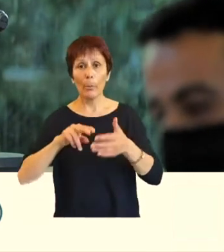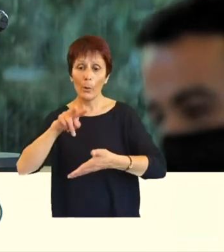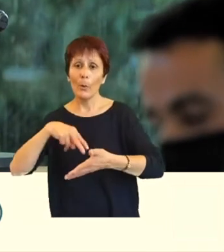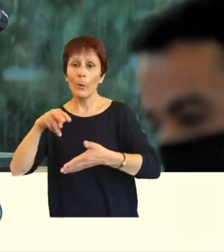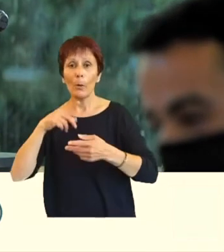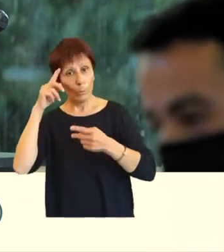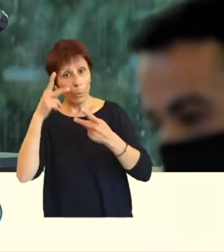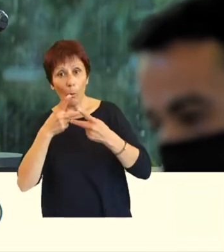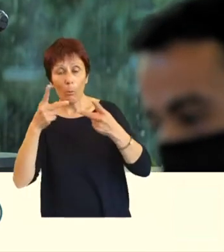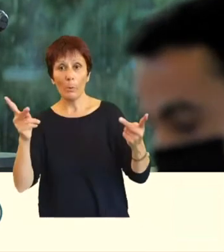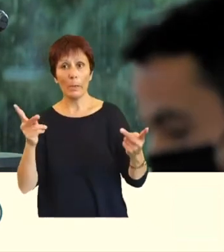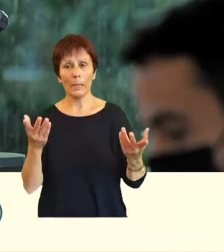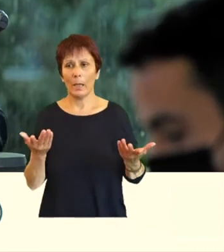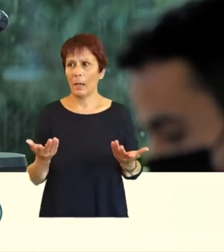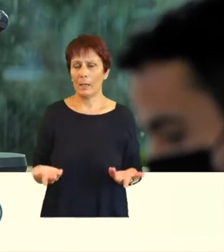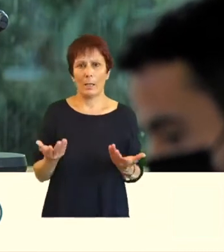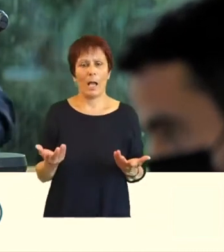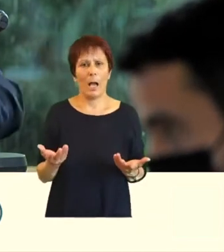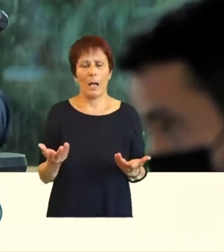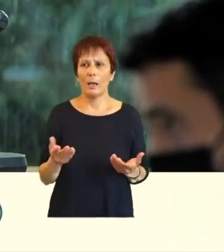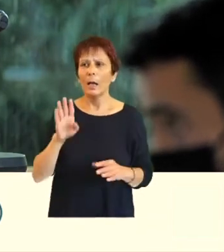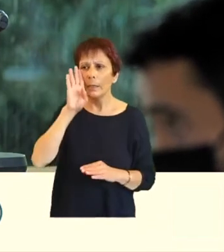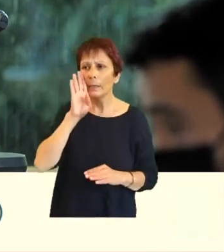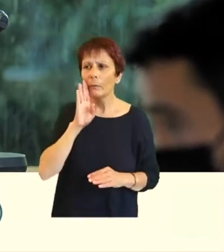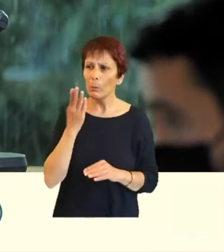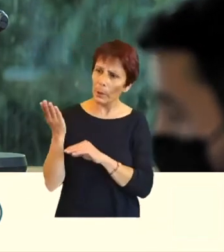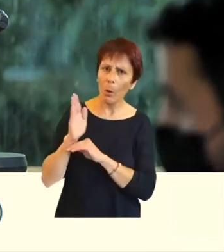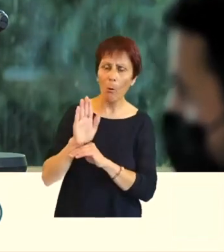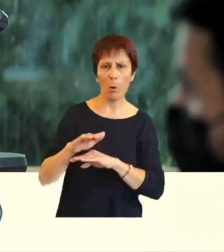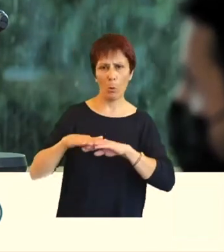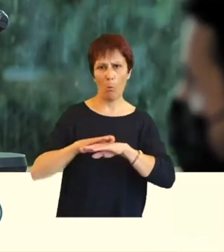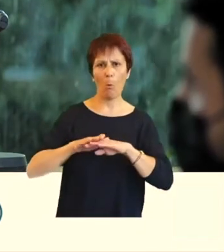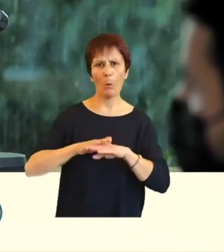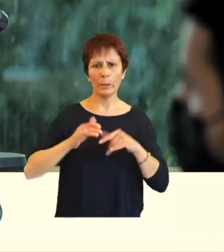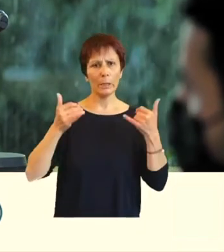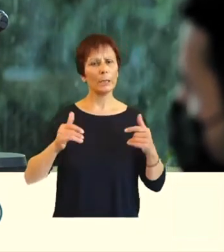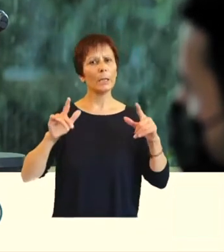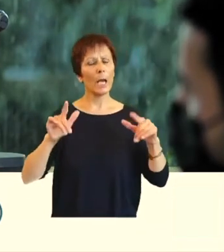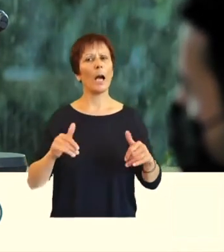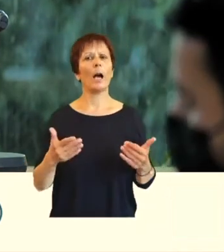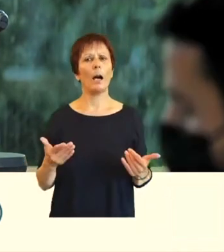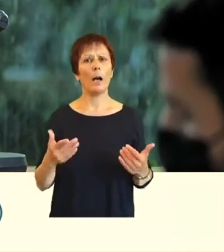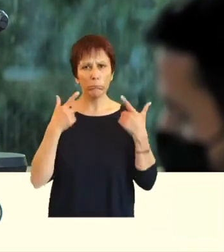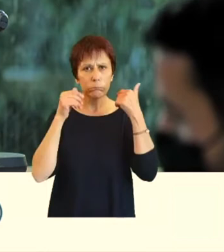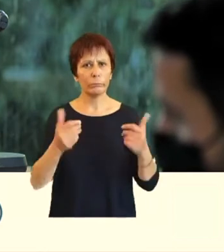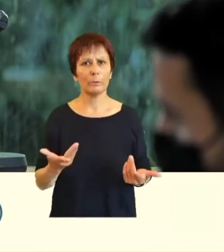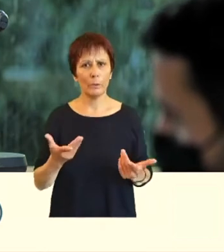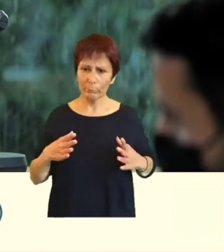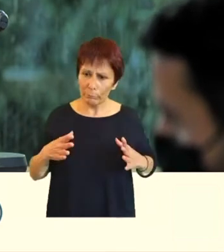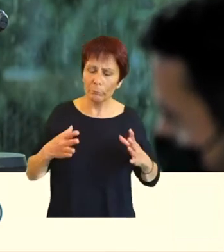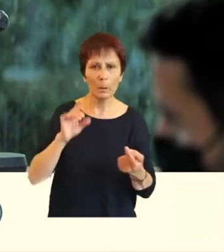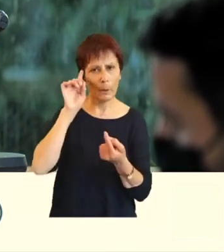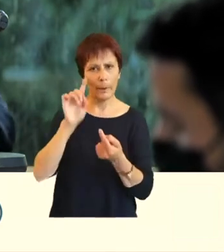d'immeuble. Donc, je trouve que là aussi, ça incarne bien notre politique et ça montre que nous sommes volontaristes sur la